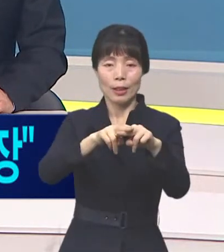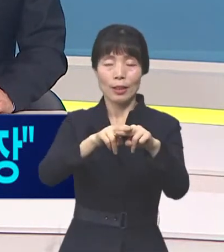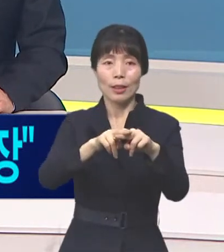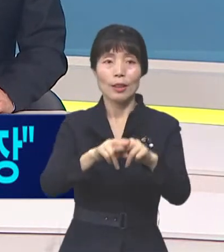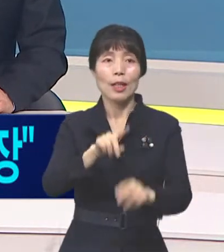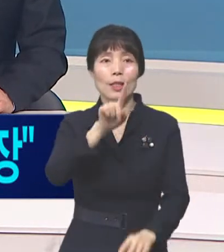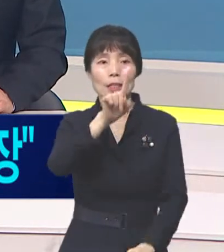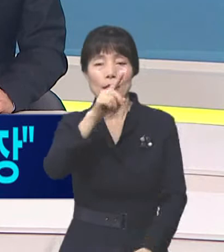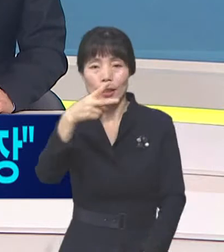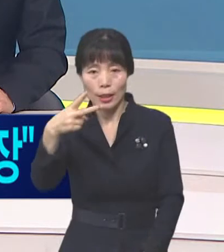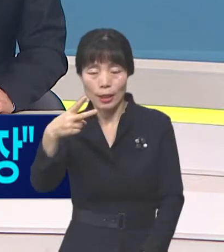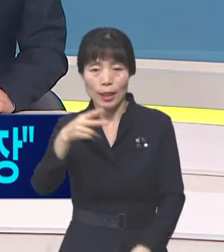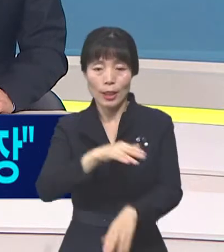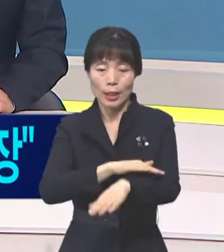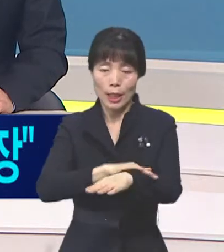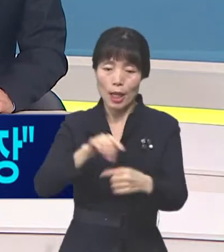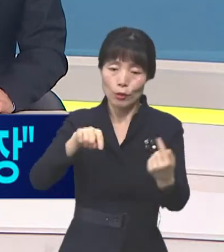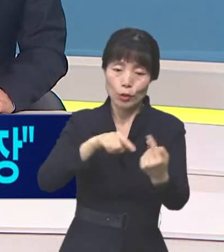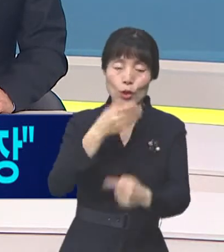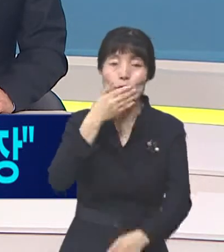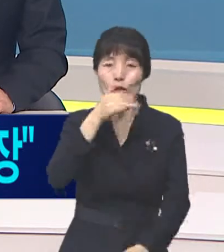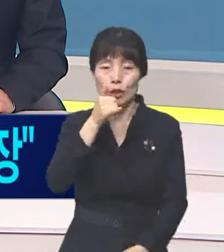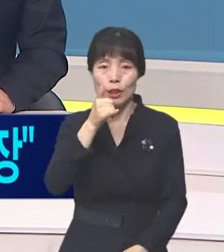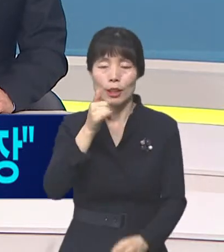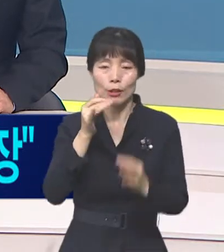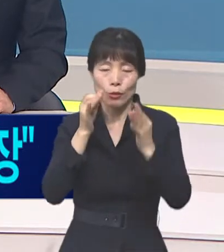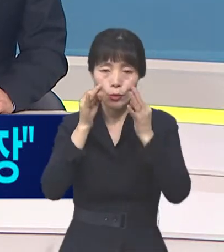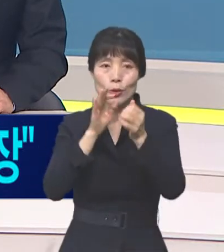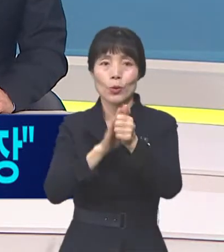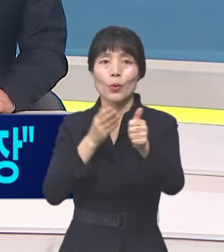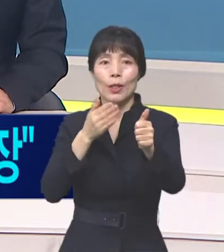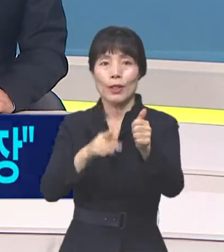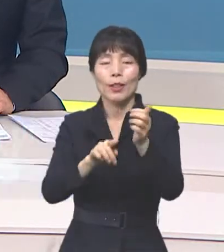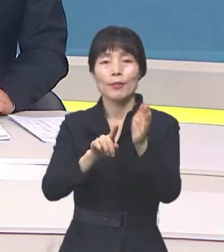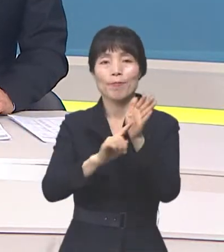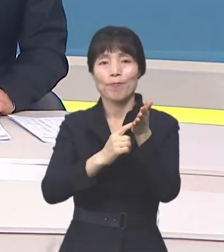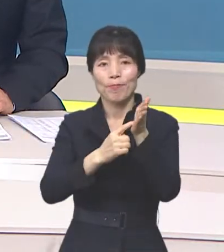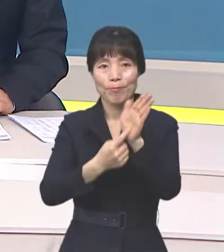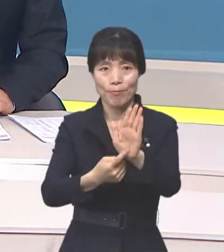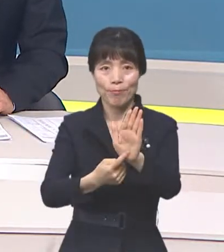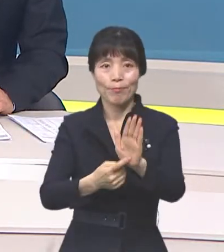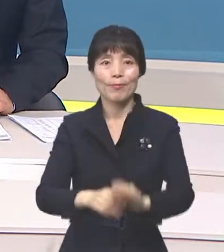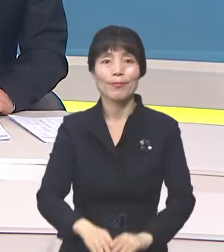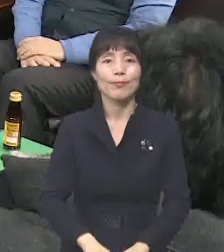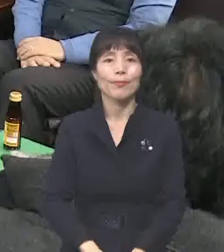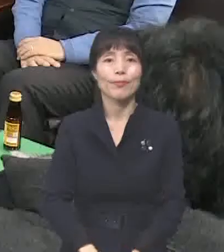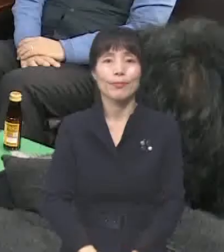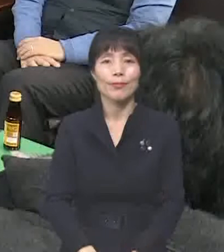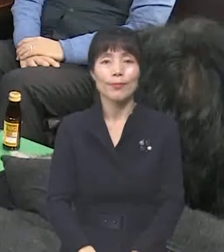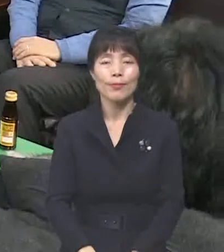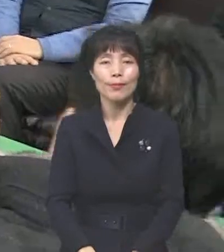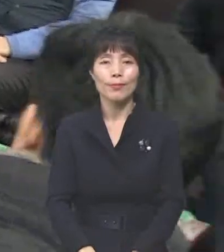112가 제대로 작동하도록 총력 대응해야 한다는 입장을 밝혔습니다. 이형구 기자입니다.